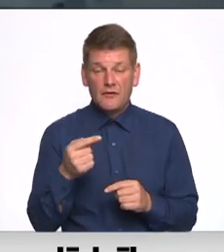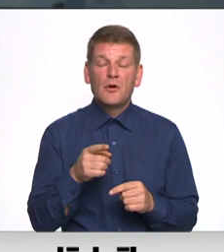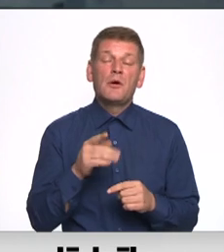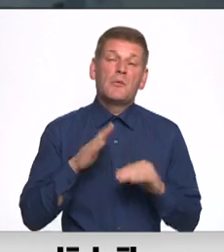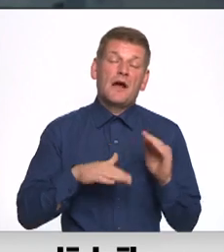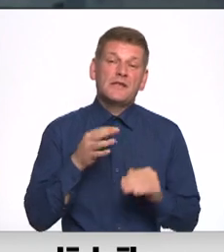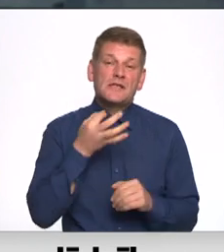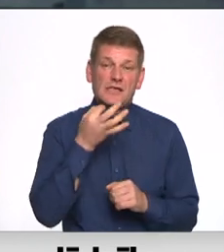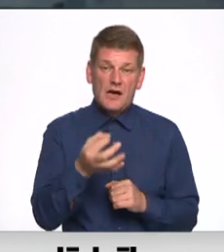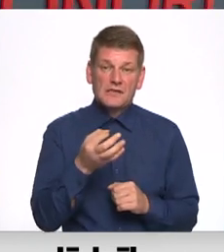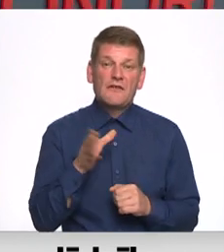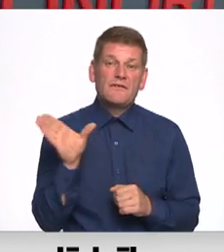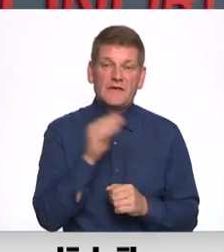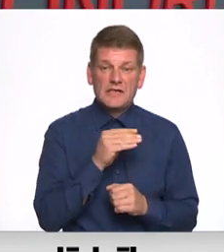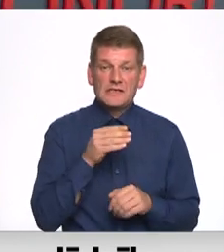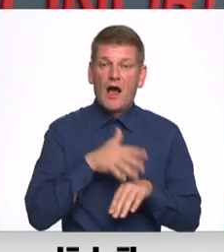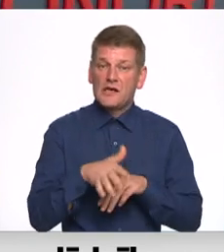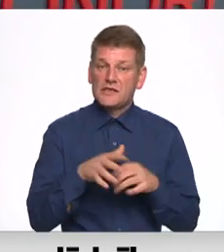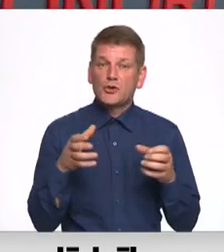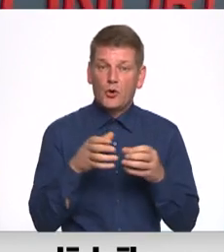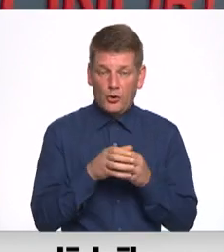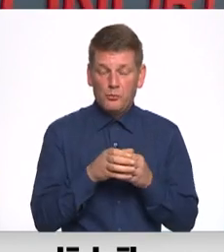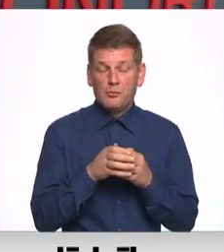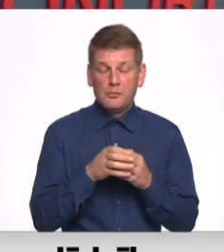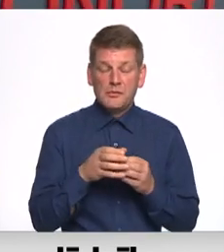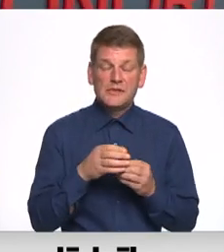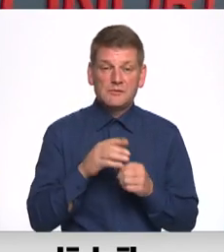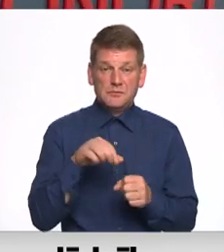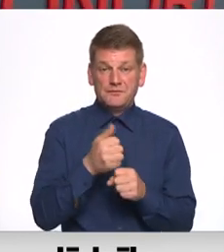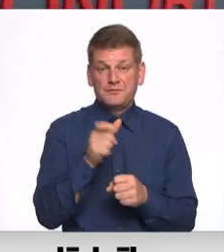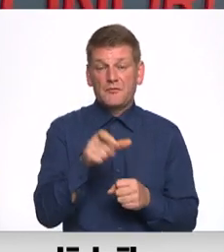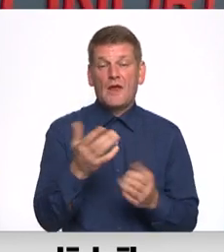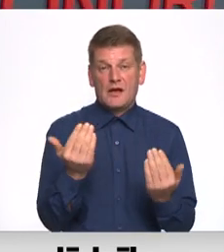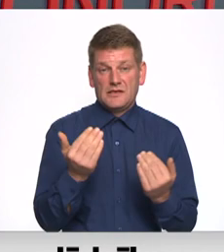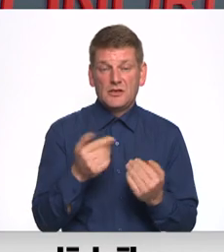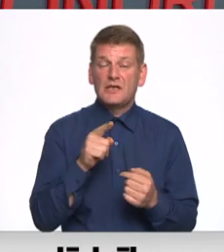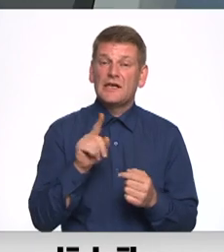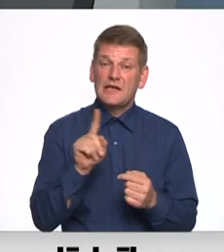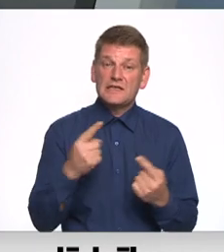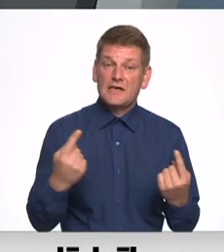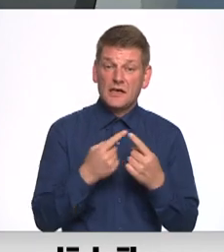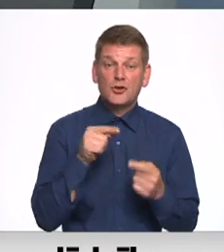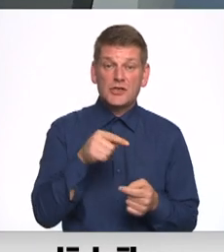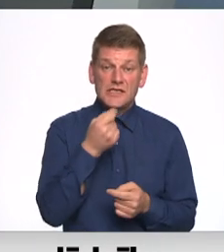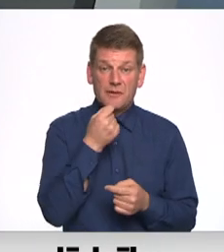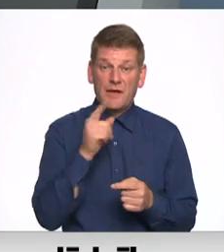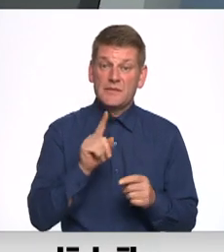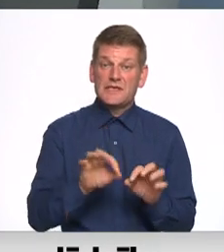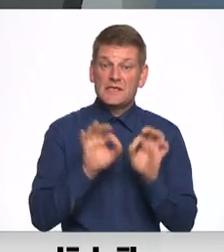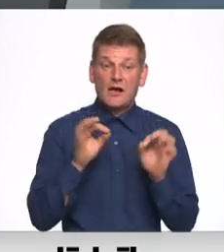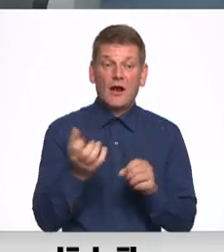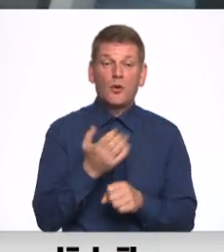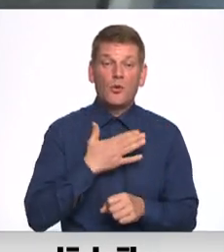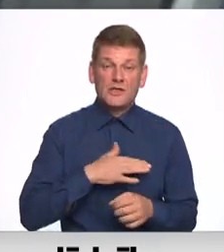atkal jāsaka, ka visas asins grupas asins donorus arī aicinām. Tā ir sagadījies, ka šis septembris ir sācies arī ar